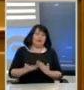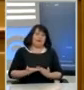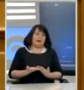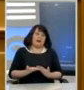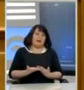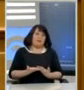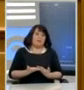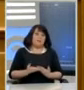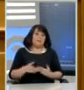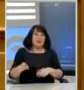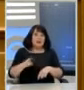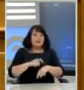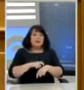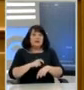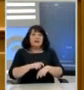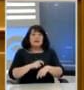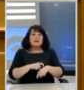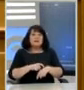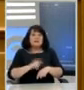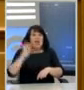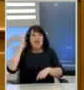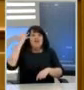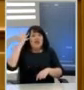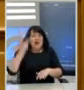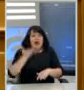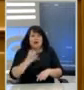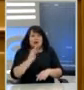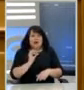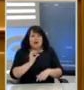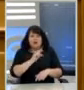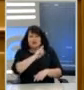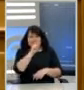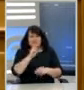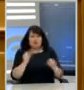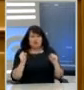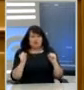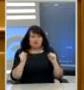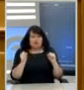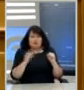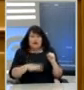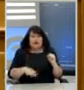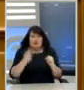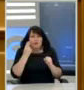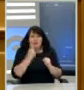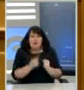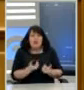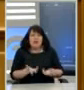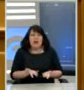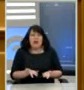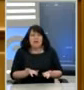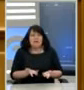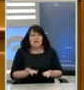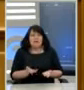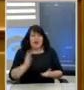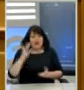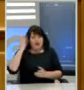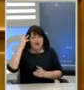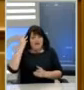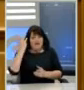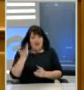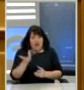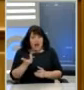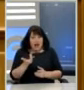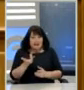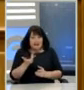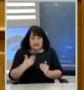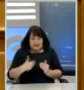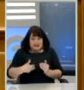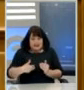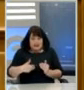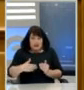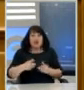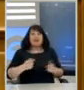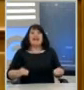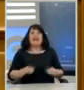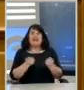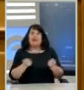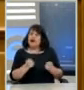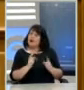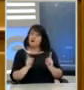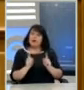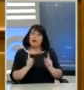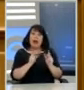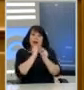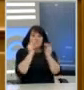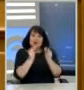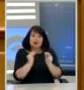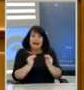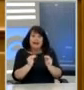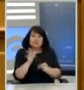σήμερα είναι ένας εφιάλτης. Ένας εφιάλτης που όμως δεν ήταν ομοτέλεια, αλλά αποτέλεσμα